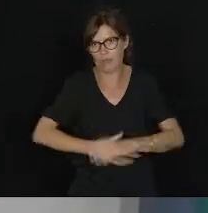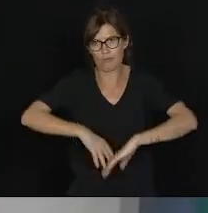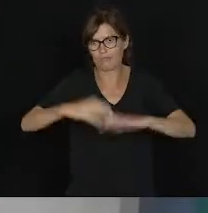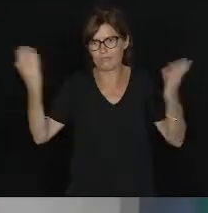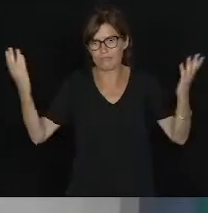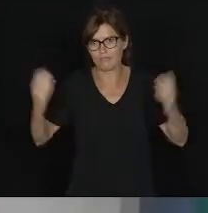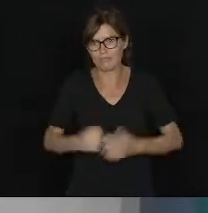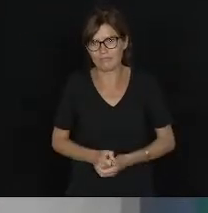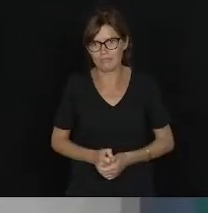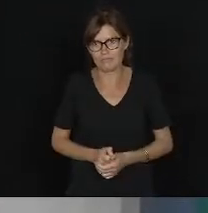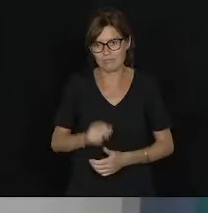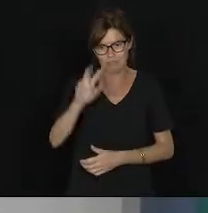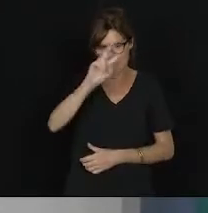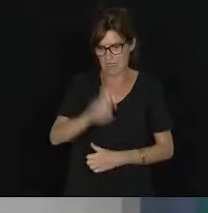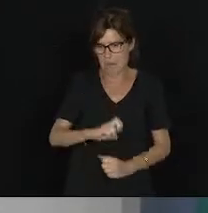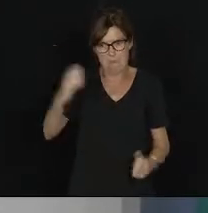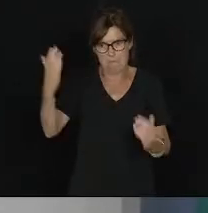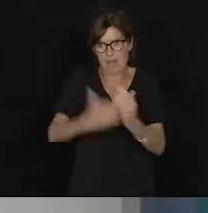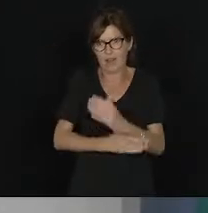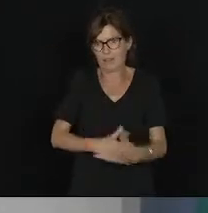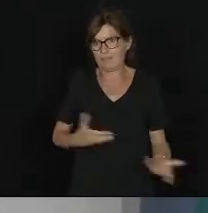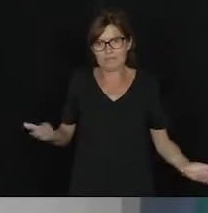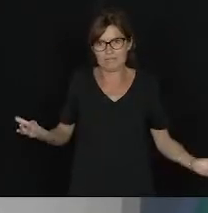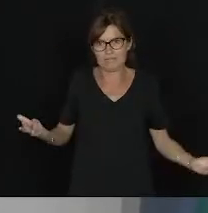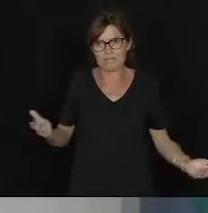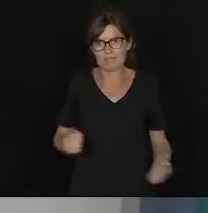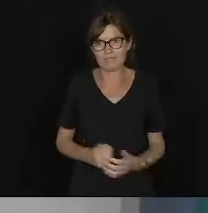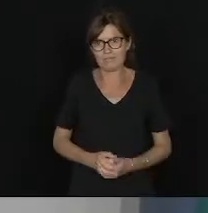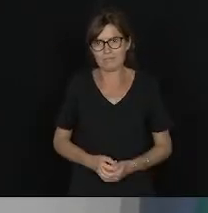Reich et qui était censé, donc à ce moment-là,